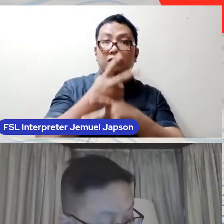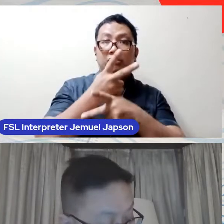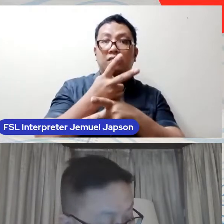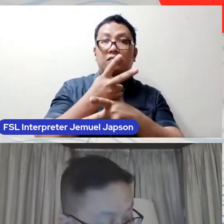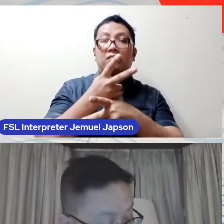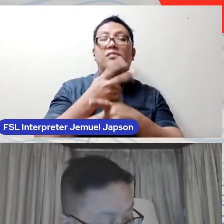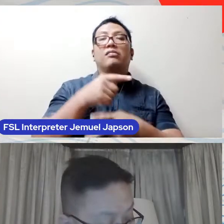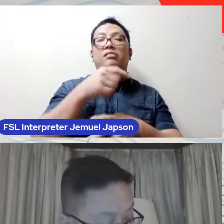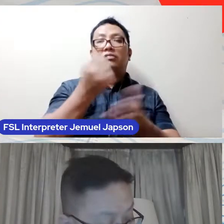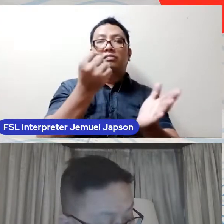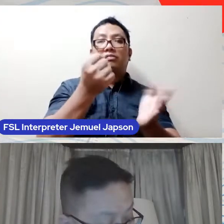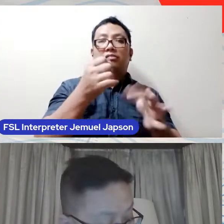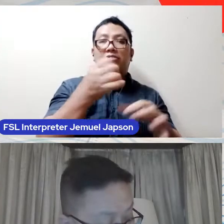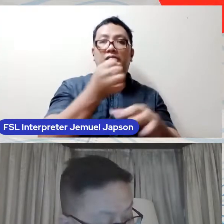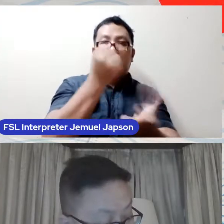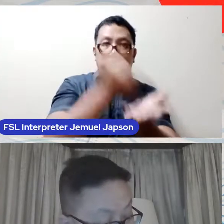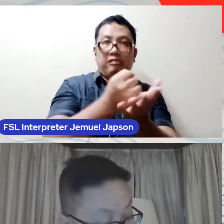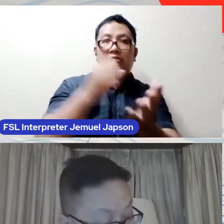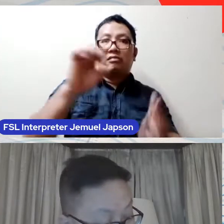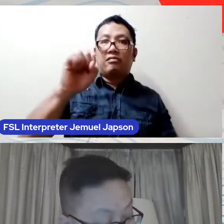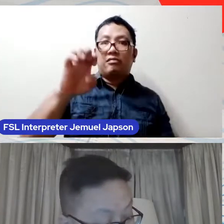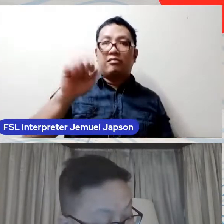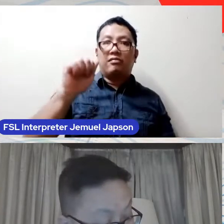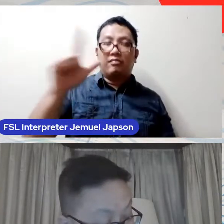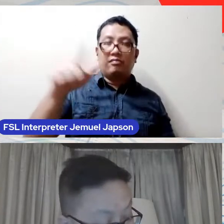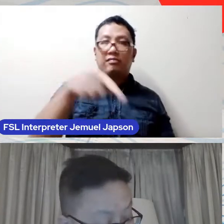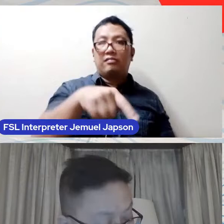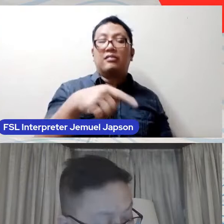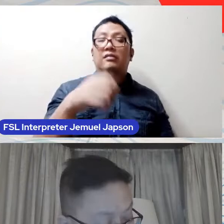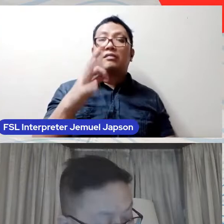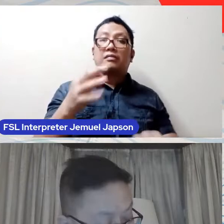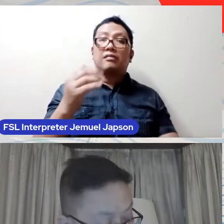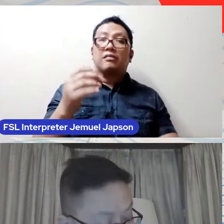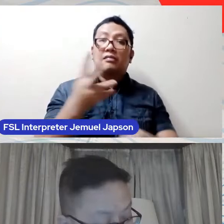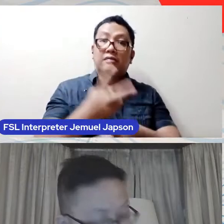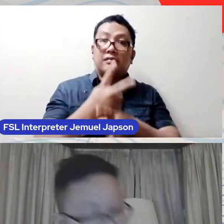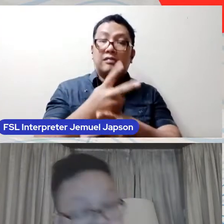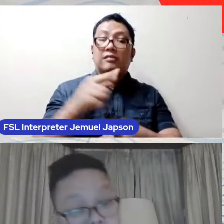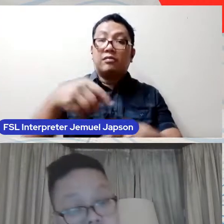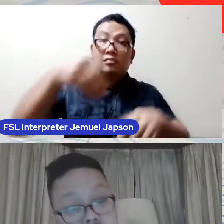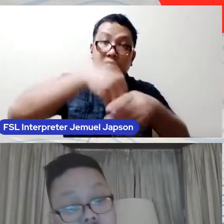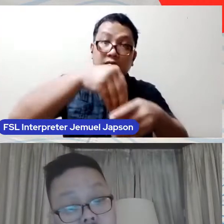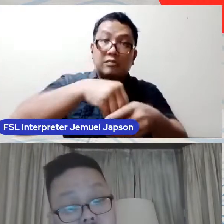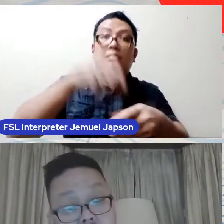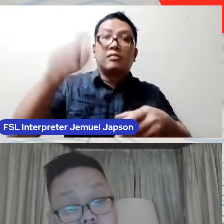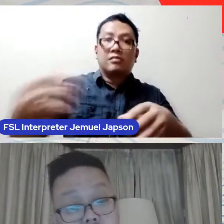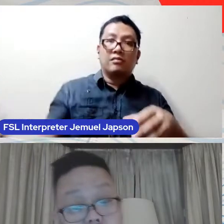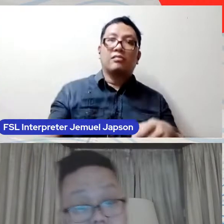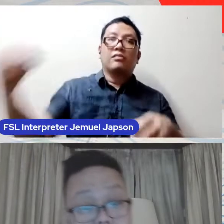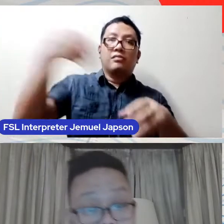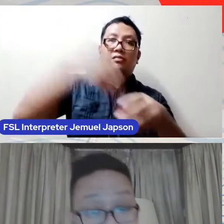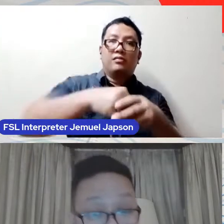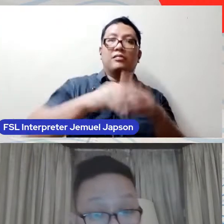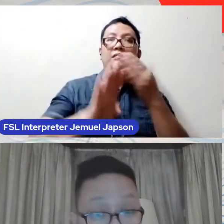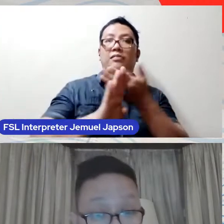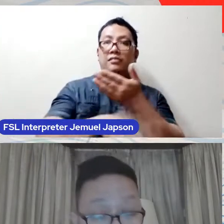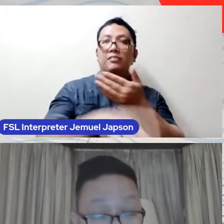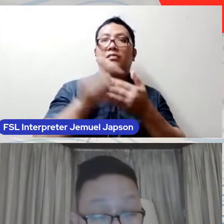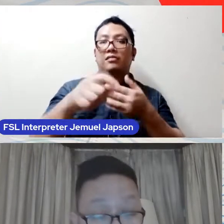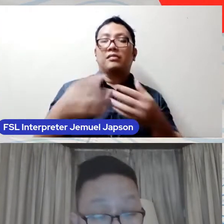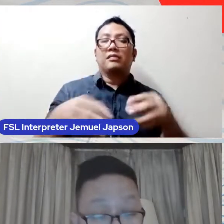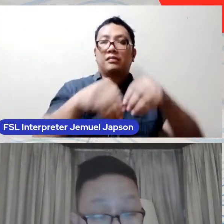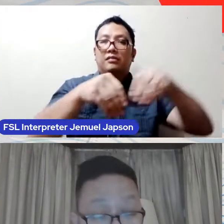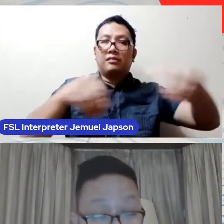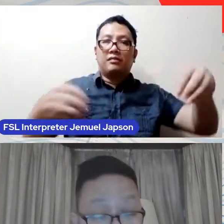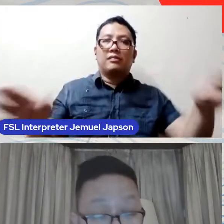So, hindi din po pwede na kung ano po yung mga nakita nyo sa loob, dapat po kompleto rin silang maibalik pag sinarado niya na. So, yung